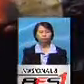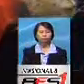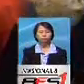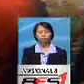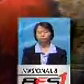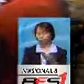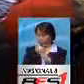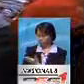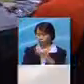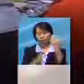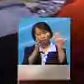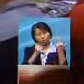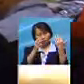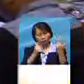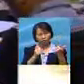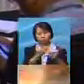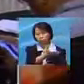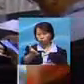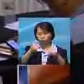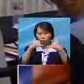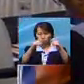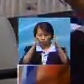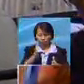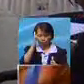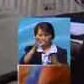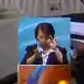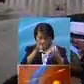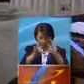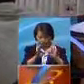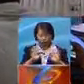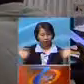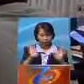Selain itu, beliau juga berharap agar kesemua atlet yang bakal dipilih kelak